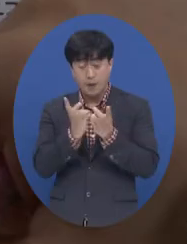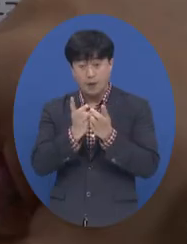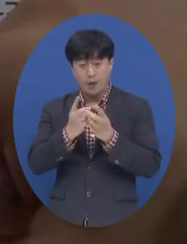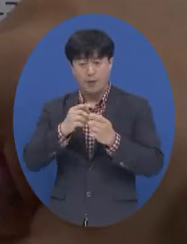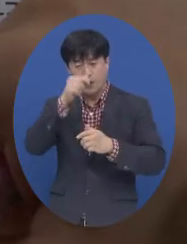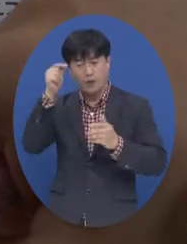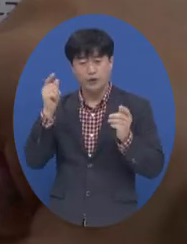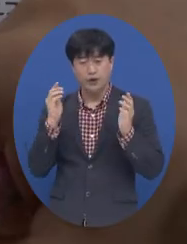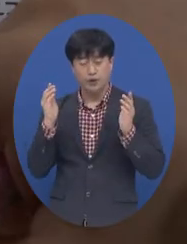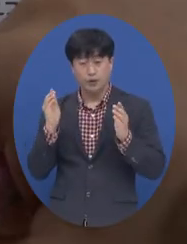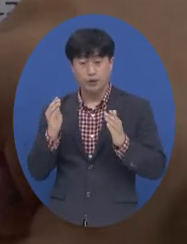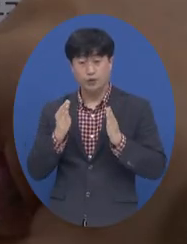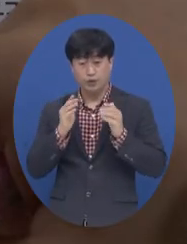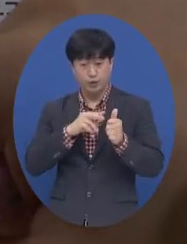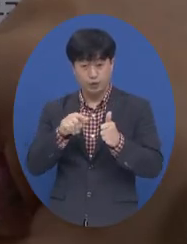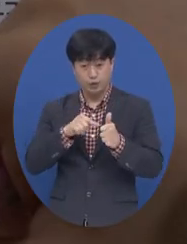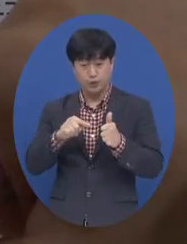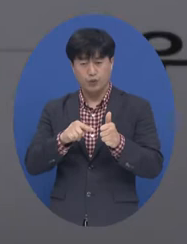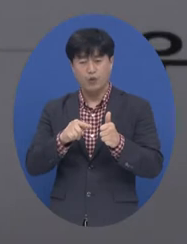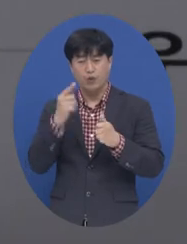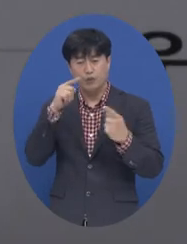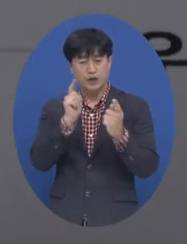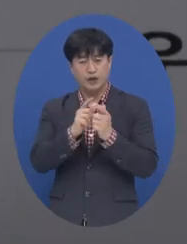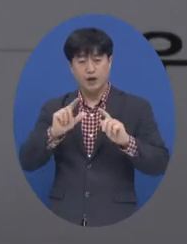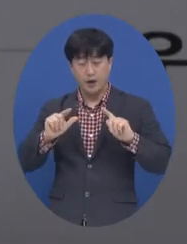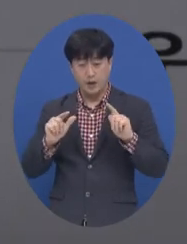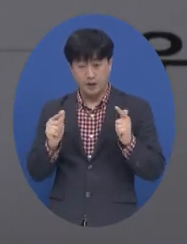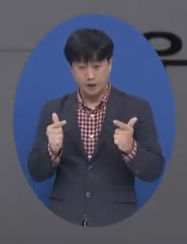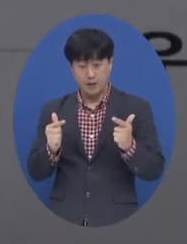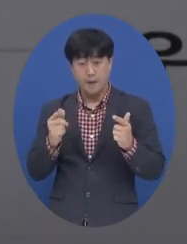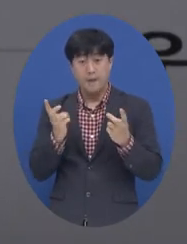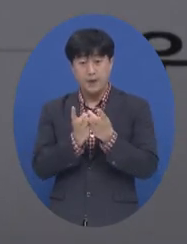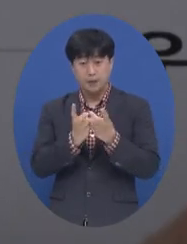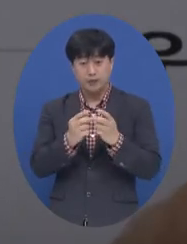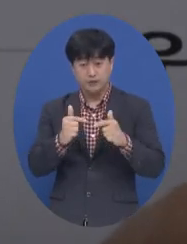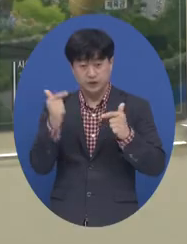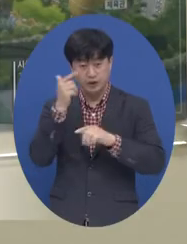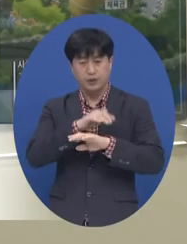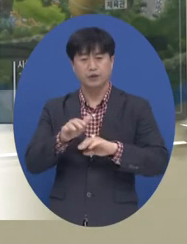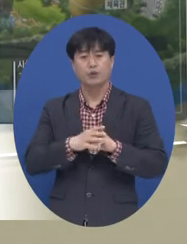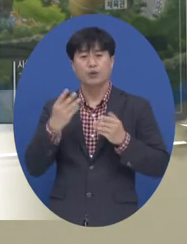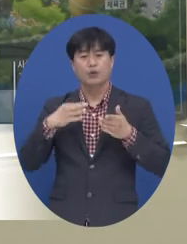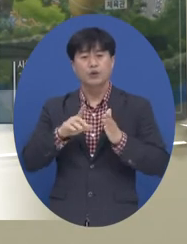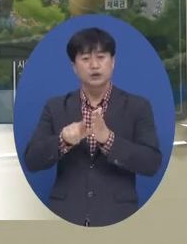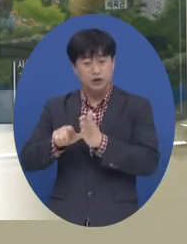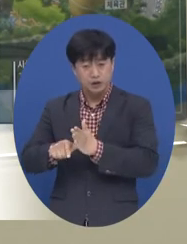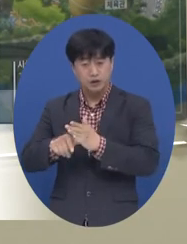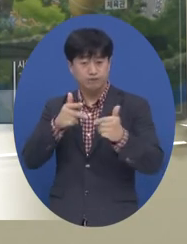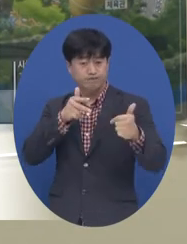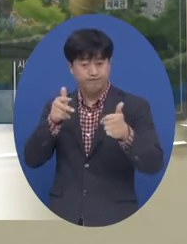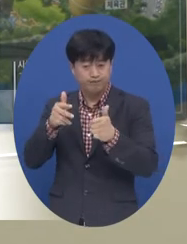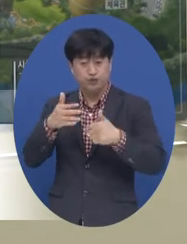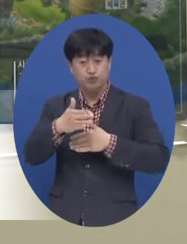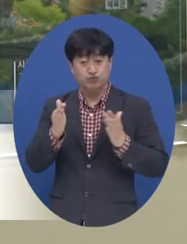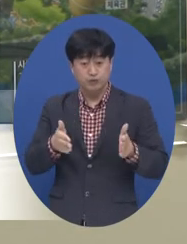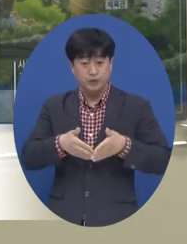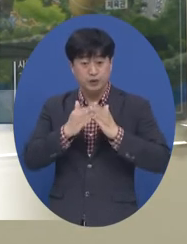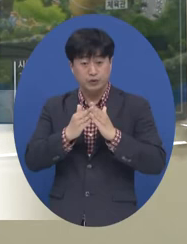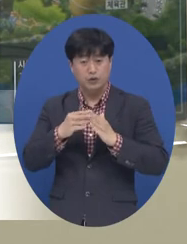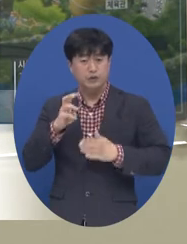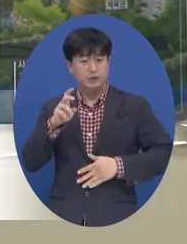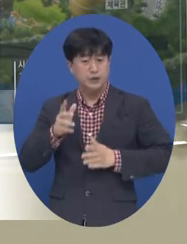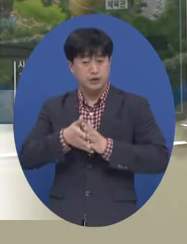전환하기 위한 사업을 더욱 확대 개편할 계획입니다 경기도 형 실시간 화상 클래스를 부축해서 경기도